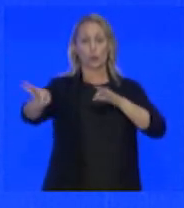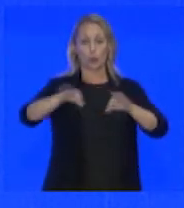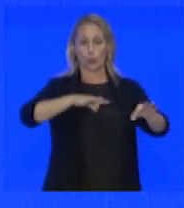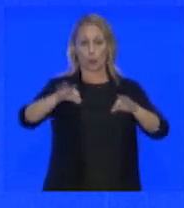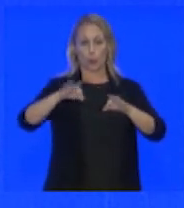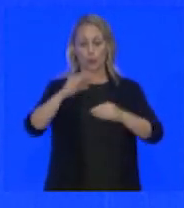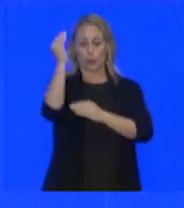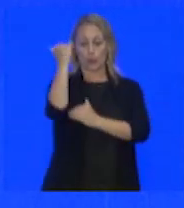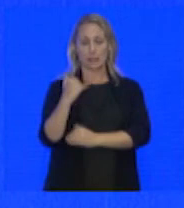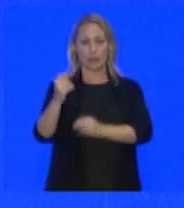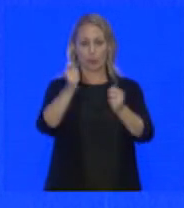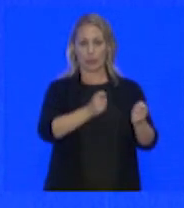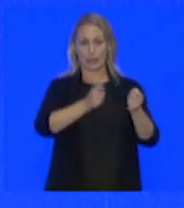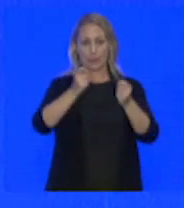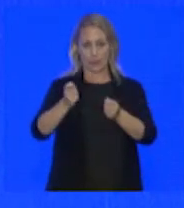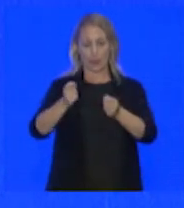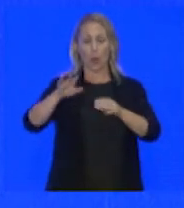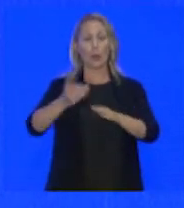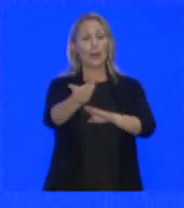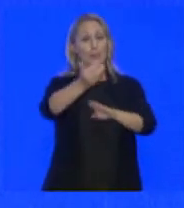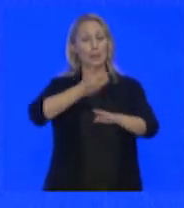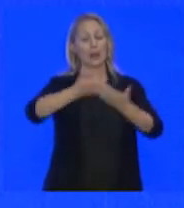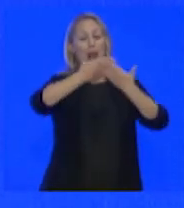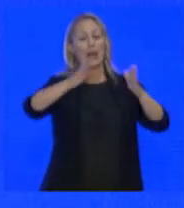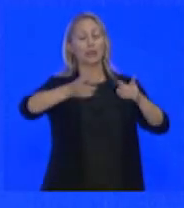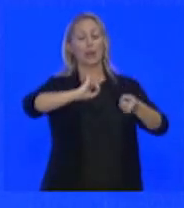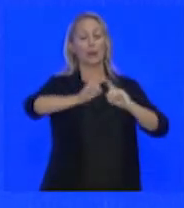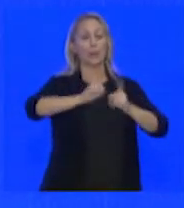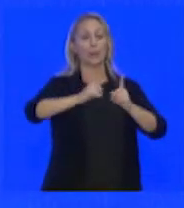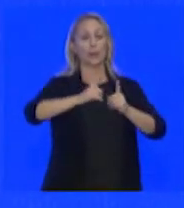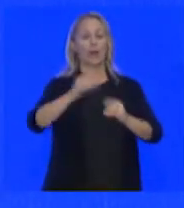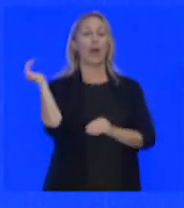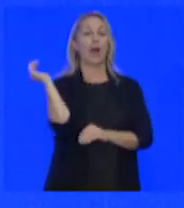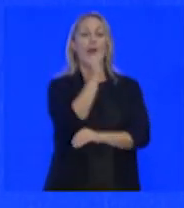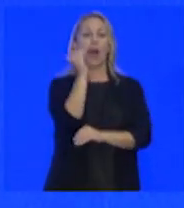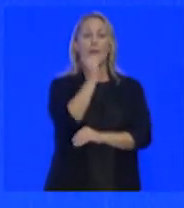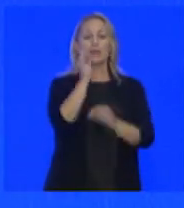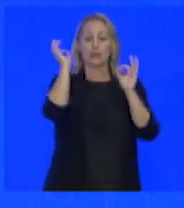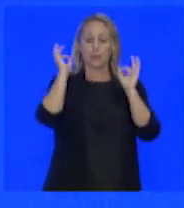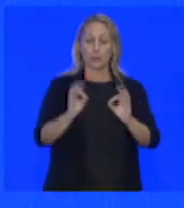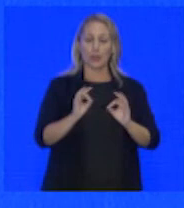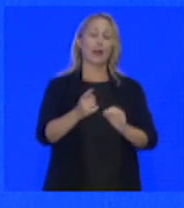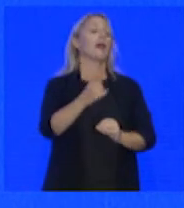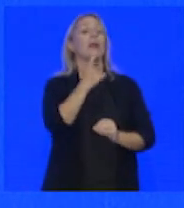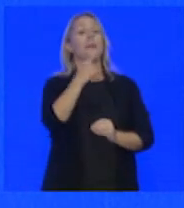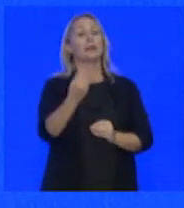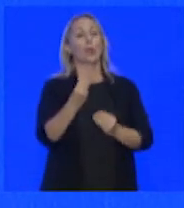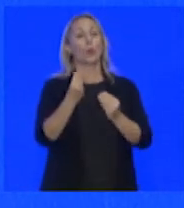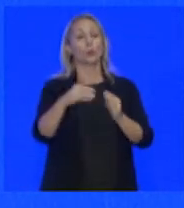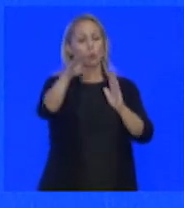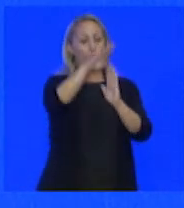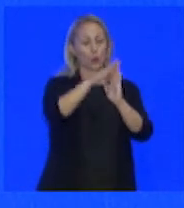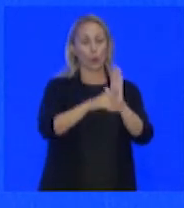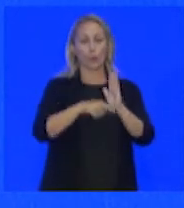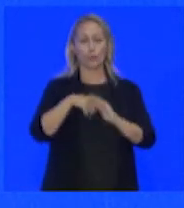που κατατίθεται σε δημόσια διαβούλευση. Άμεσα καθιερώνονται ευνοϊκότεροι όροι για την προσέλκυση